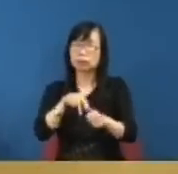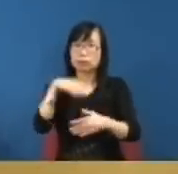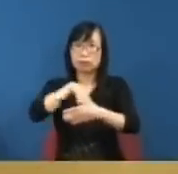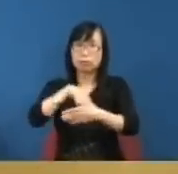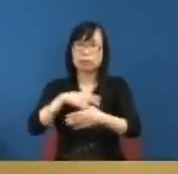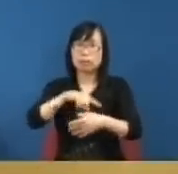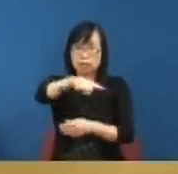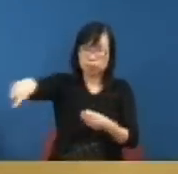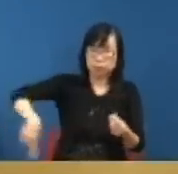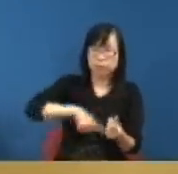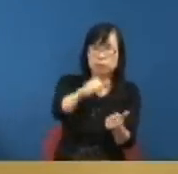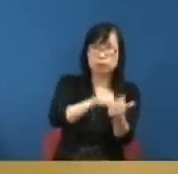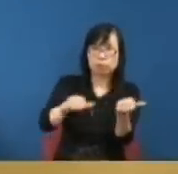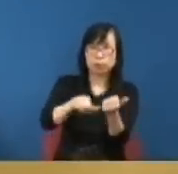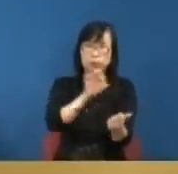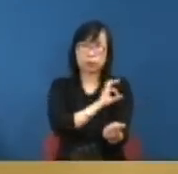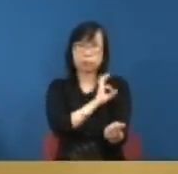議會作為一個